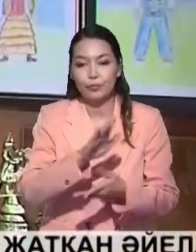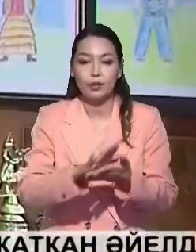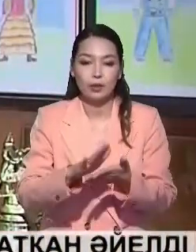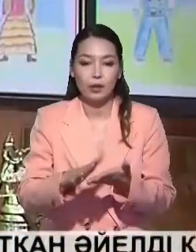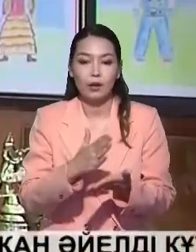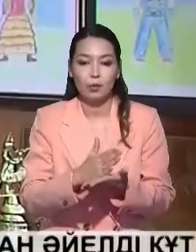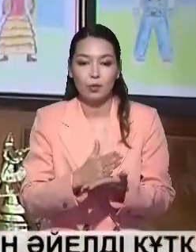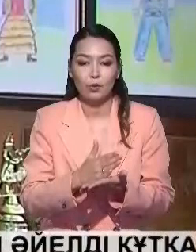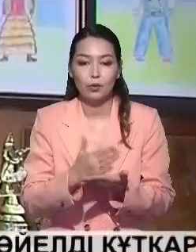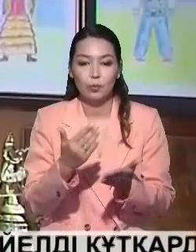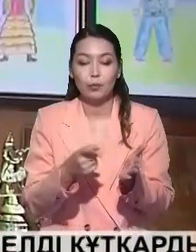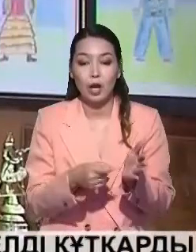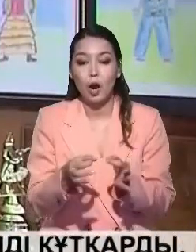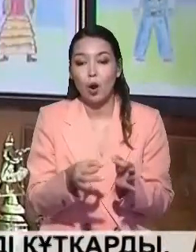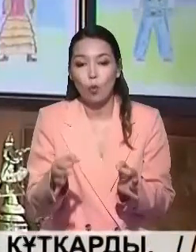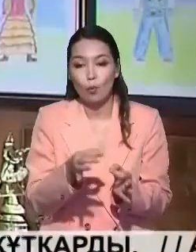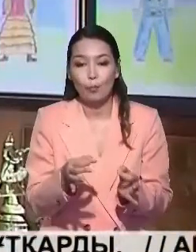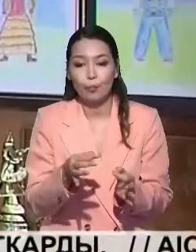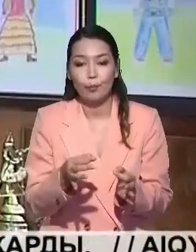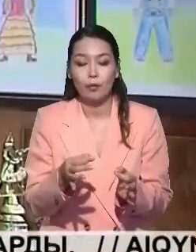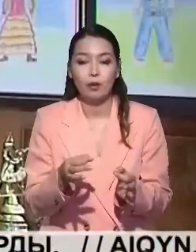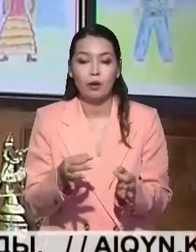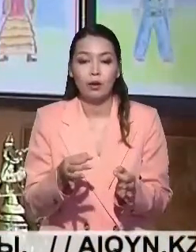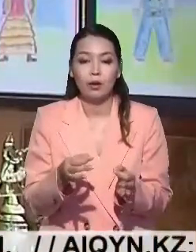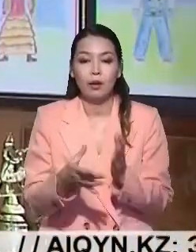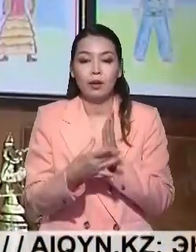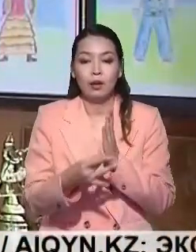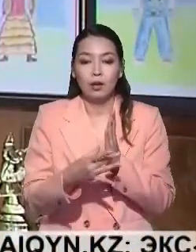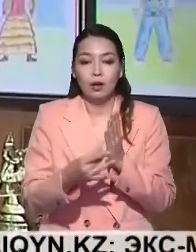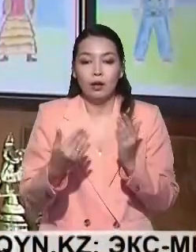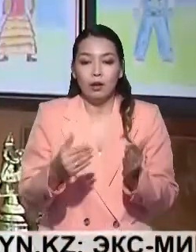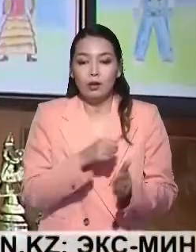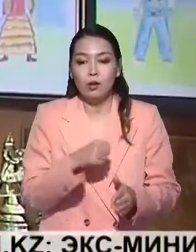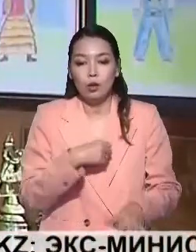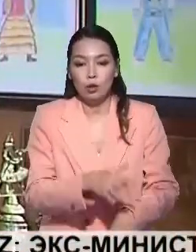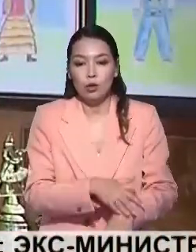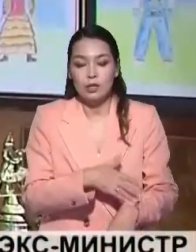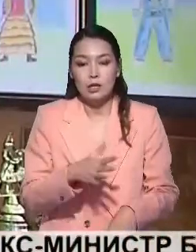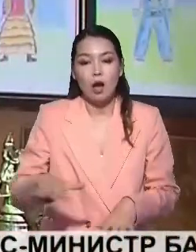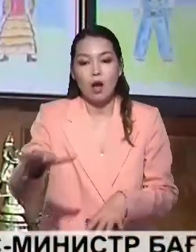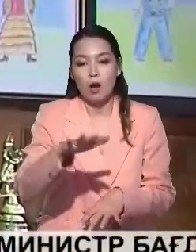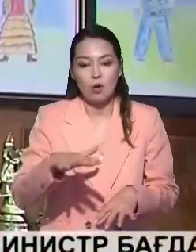Енді Қарағанды облысы осы эстафета аясында ең ұзақ аумақты қамтып жатыр.